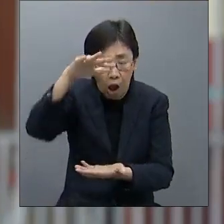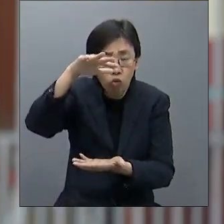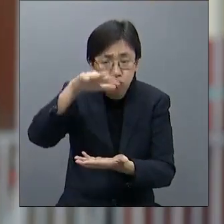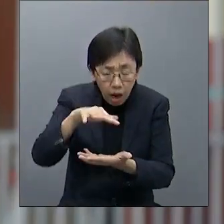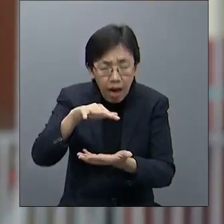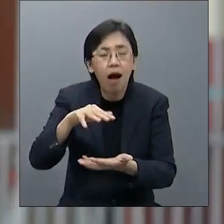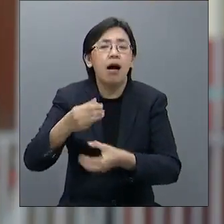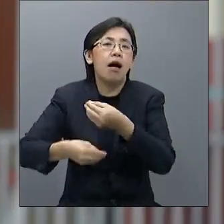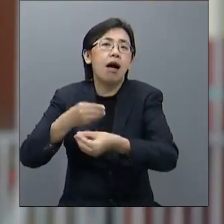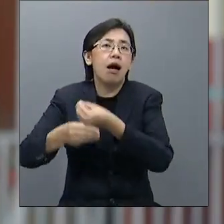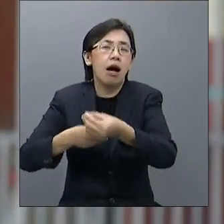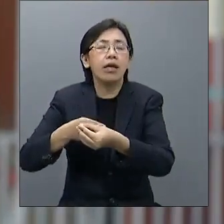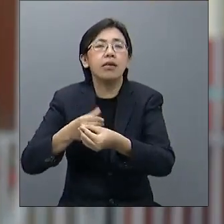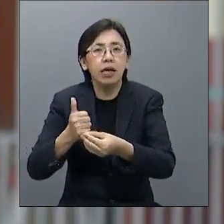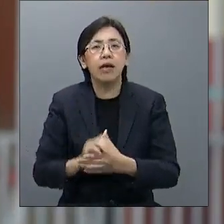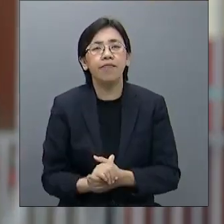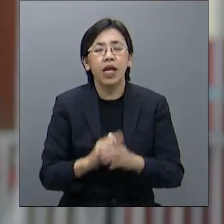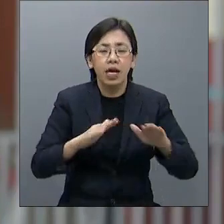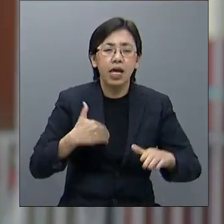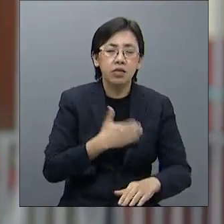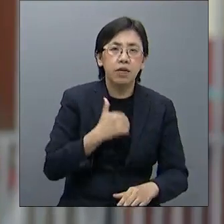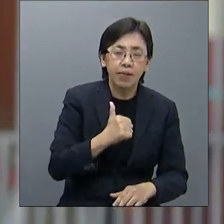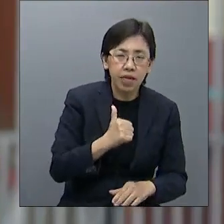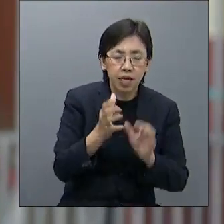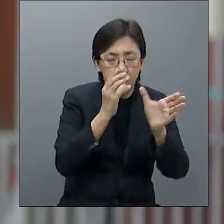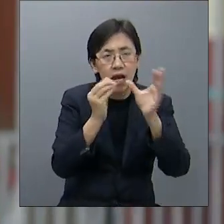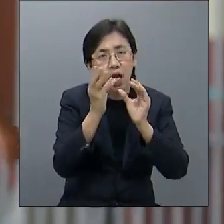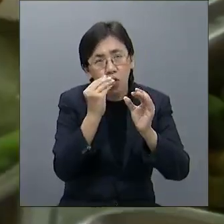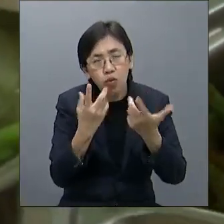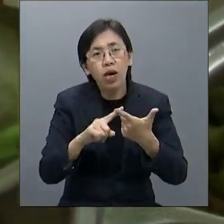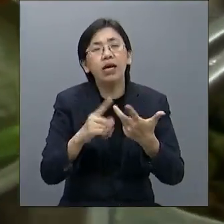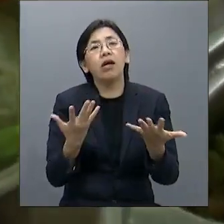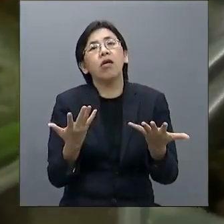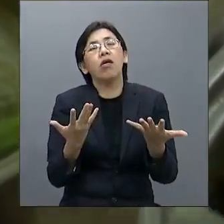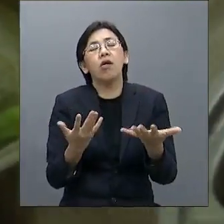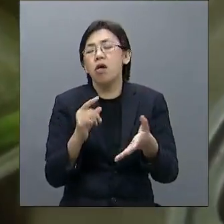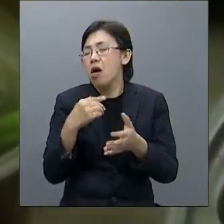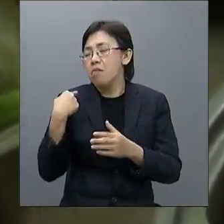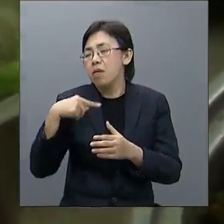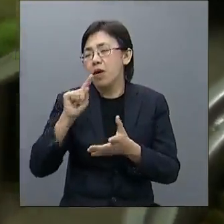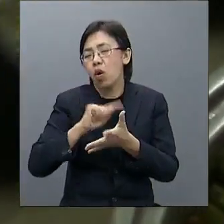ำแค่เรื่องอาหารอย่างเดียวเนี่ยได้สุขภาพเด็กด้วยได้กระบวนการเรียนรู้ด้วยร่วมด้วยเนี่ยนะครับ